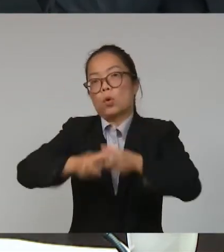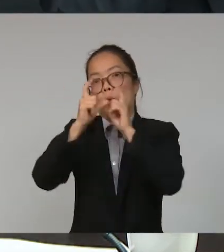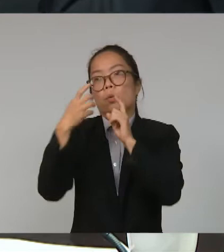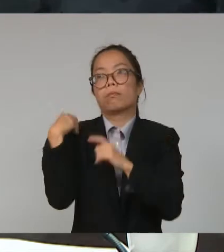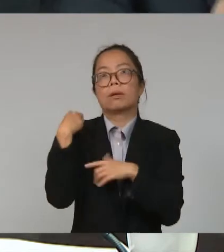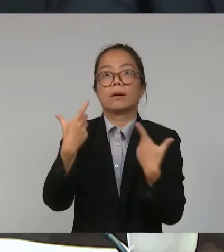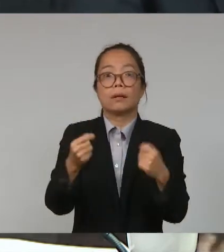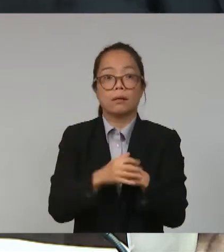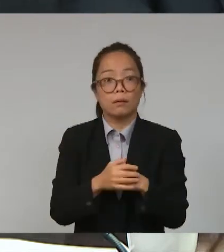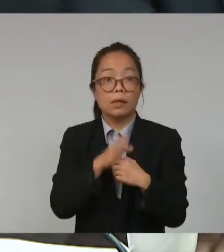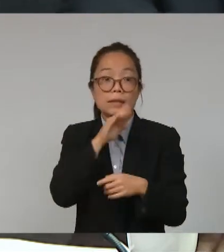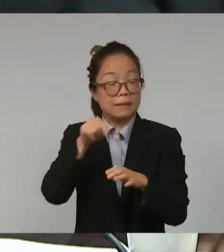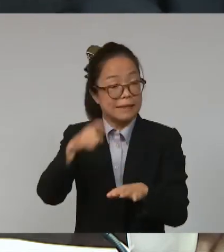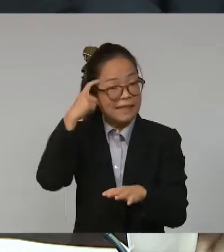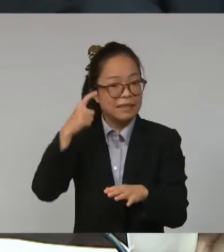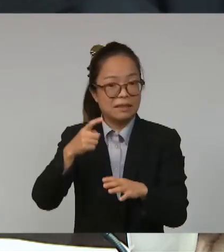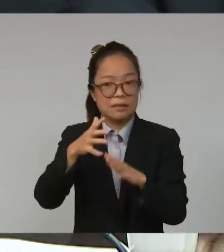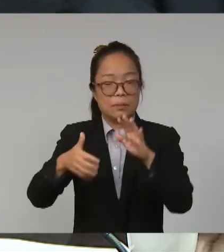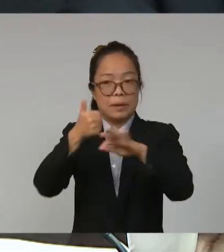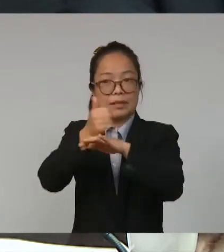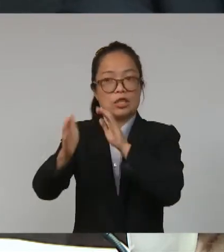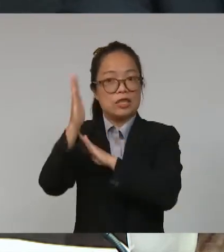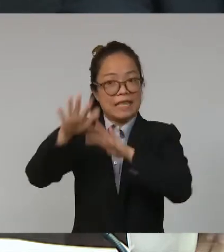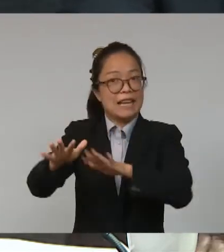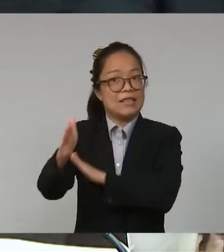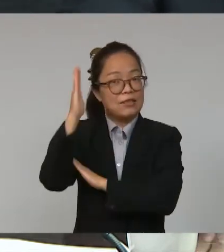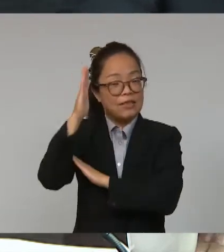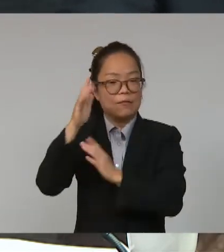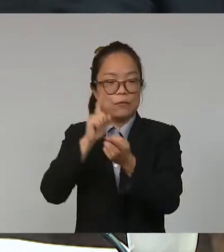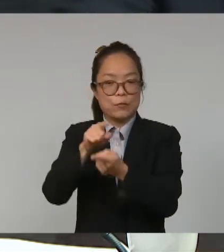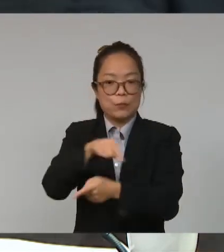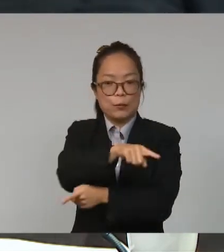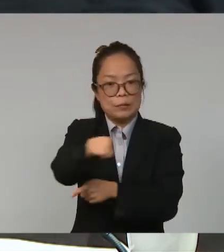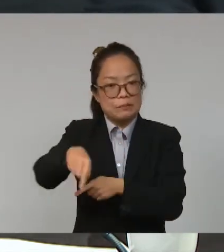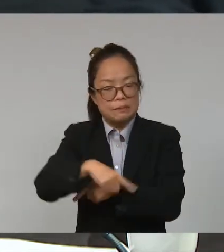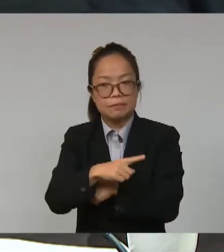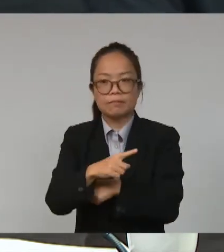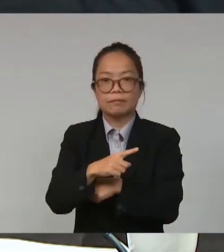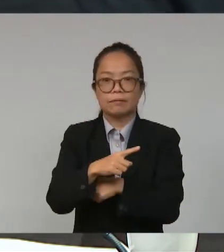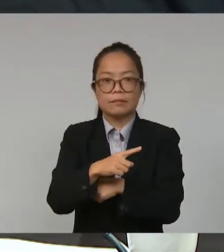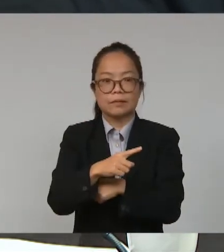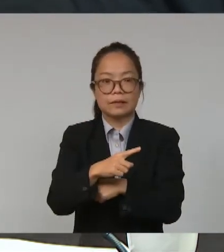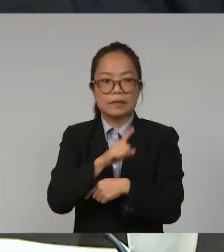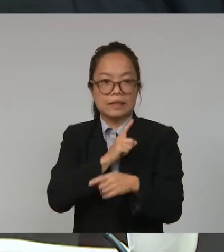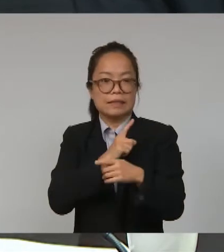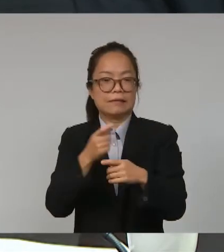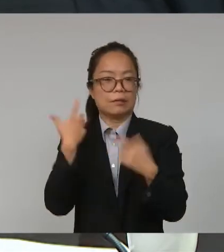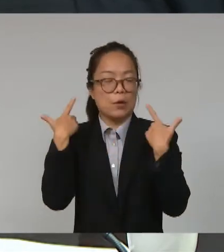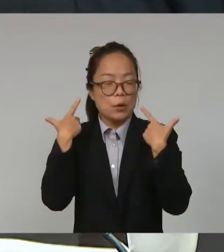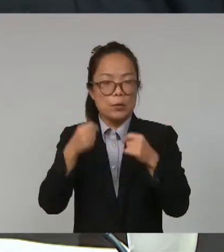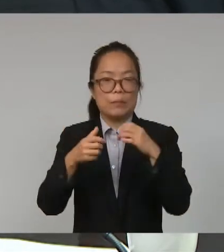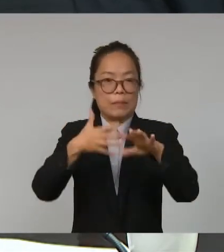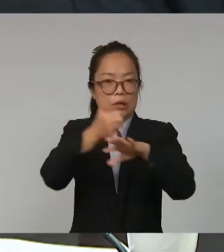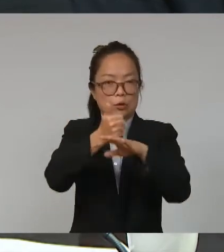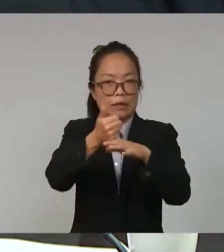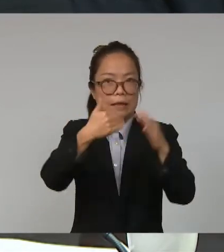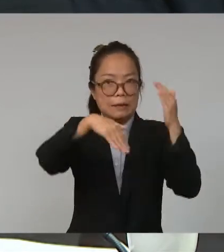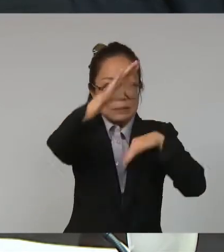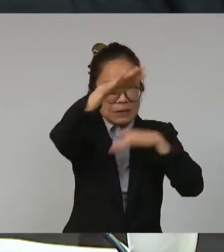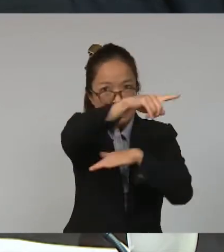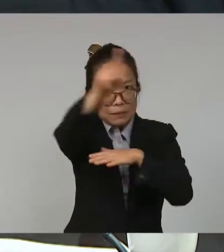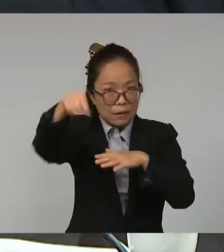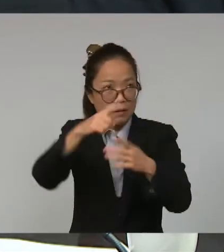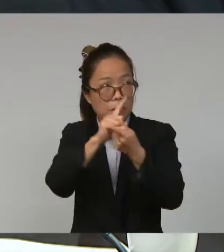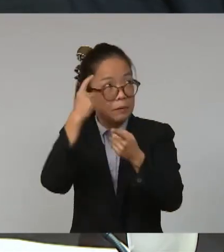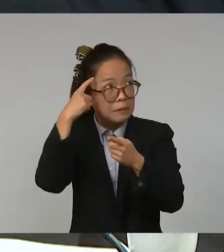就是现在的执政党政府对待他的创党的先前先辈们的